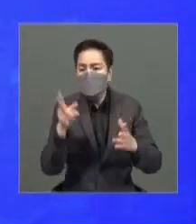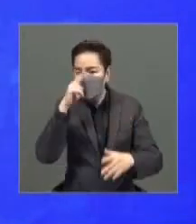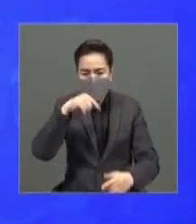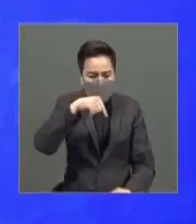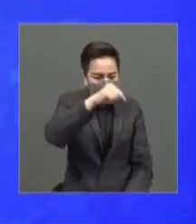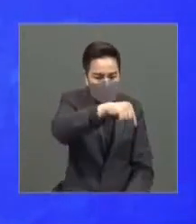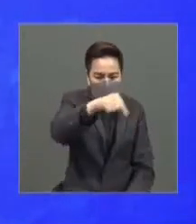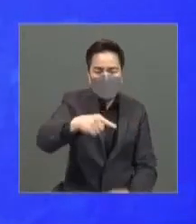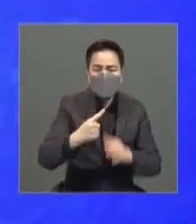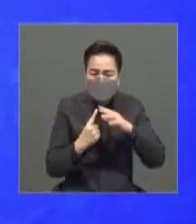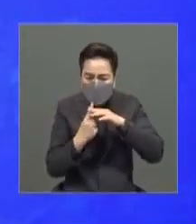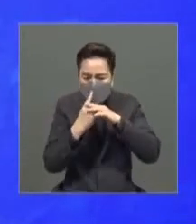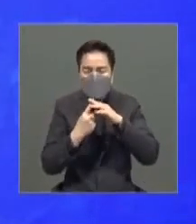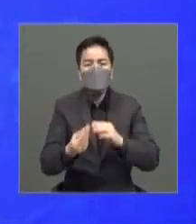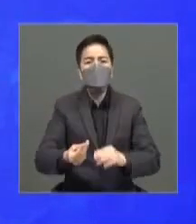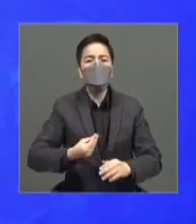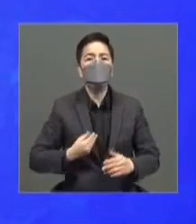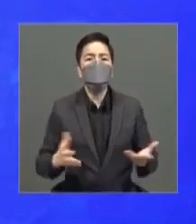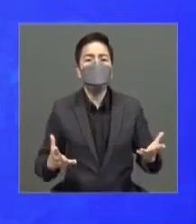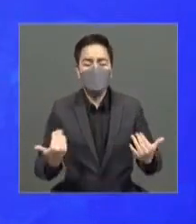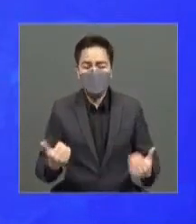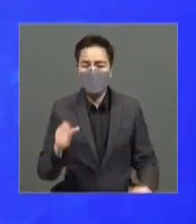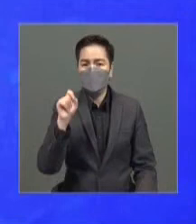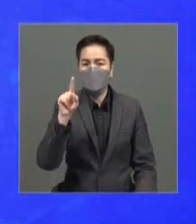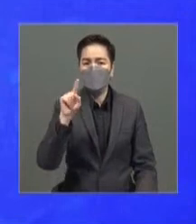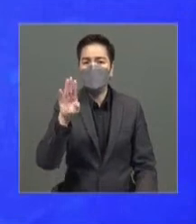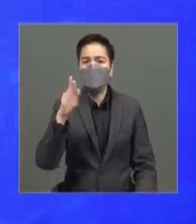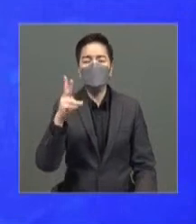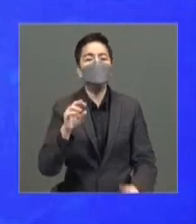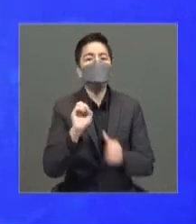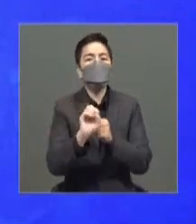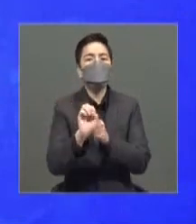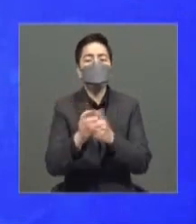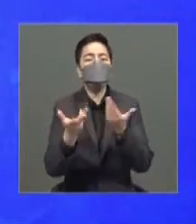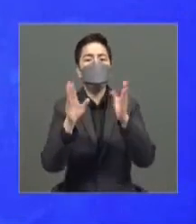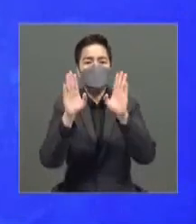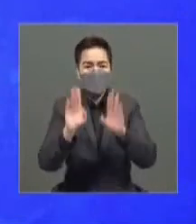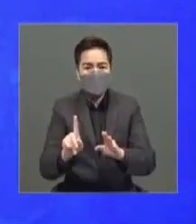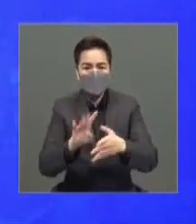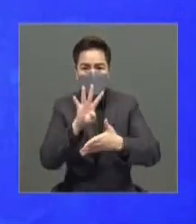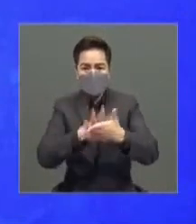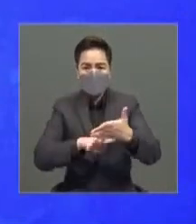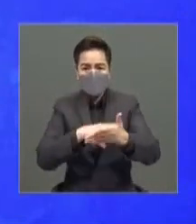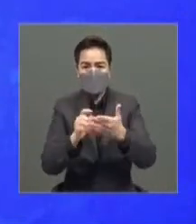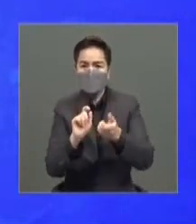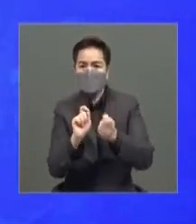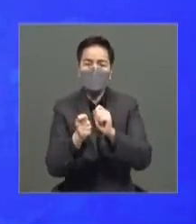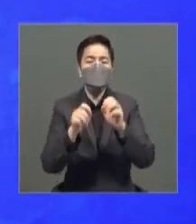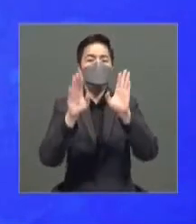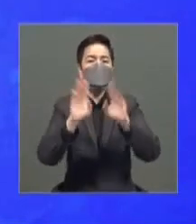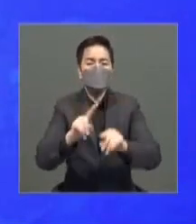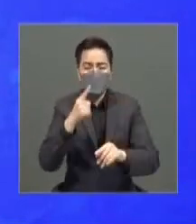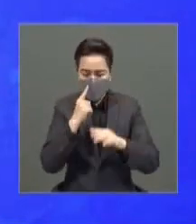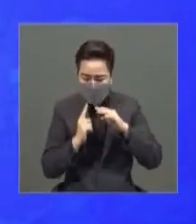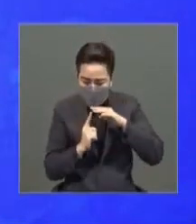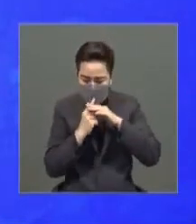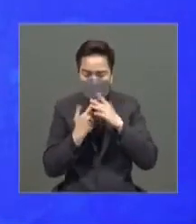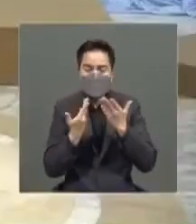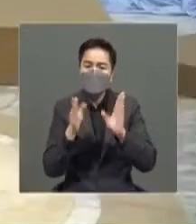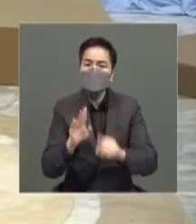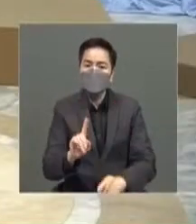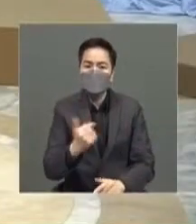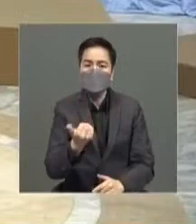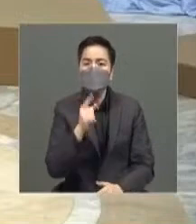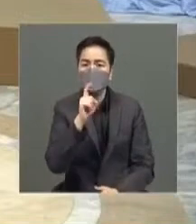าจุดตรวจหาเชื้อโควิดได้ทางศบค.จะแนะนำประชาชนหรือว่าจะปรับแผนให้ประชาชนเข้ารับการตรวจหาเชื้อยังไงบ้